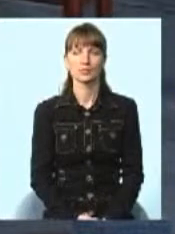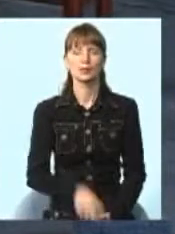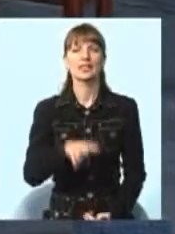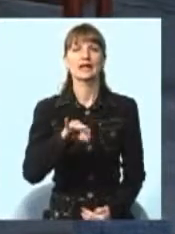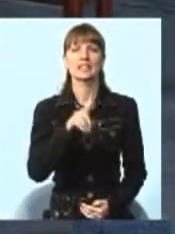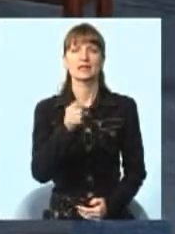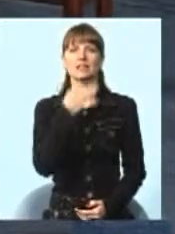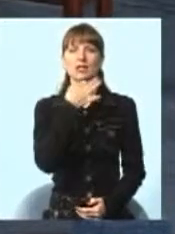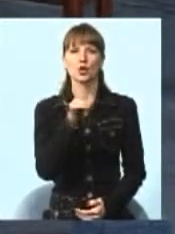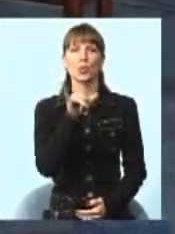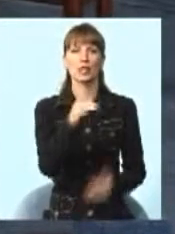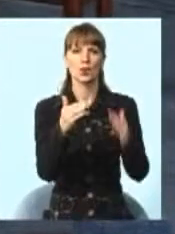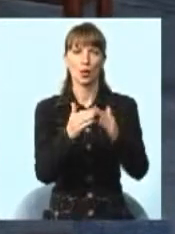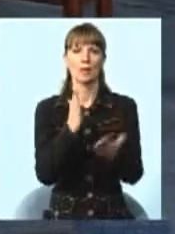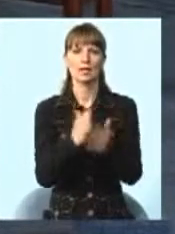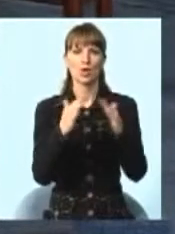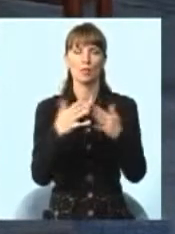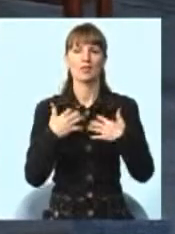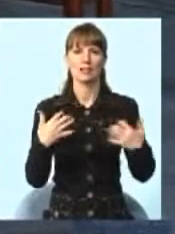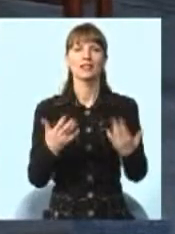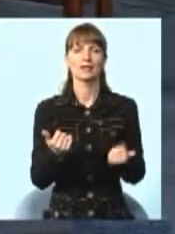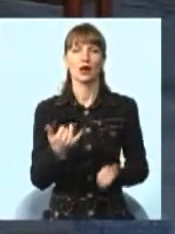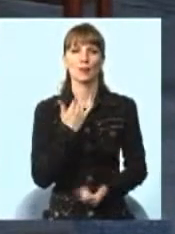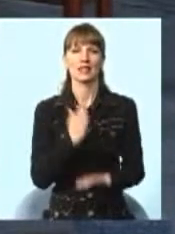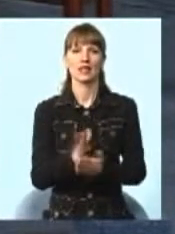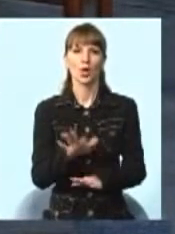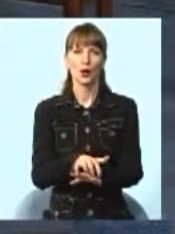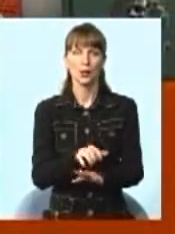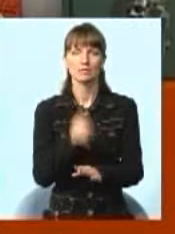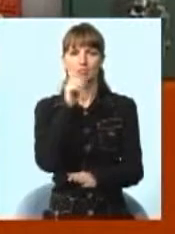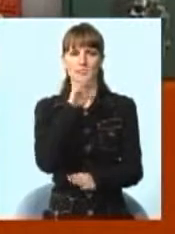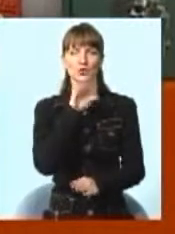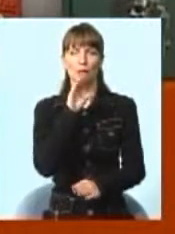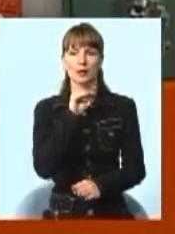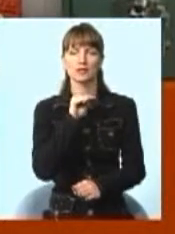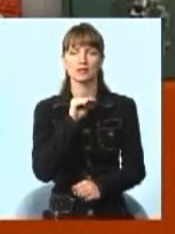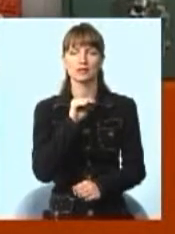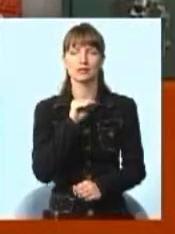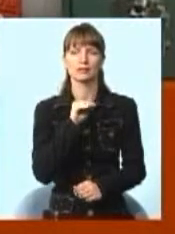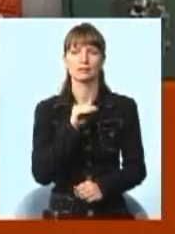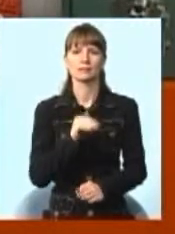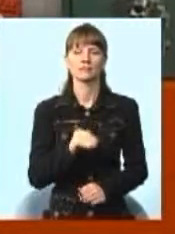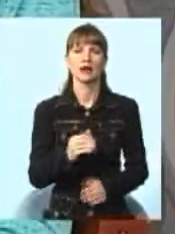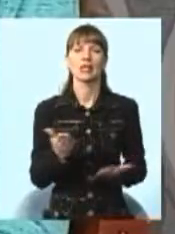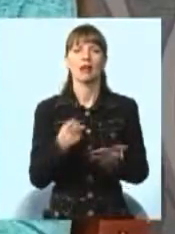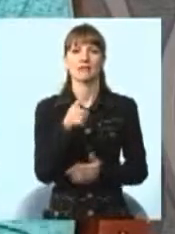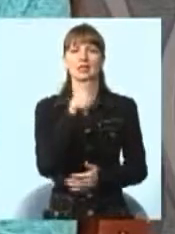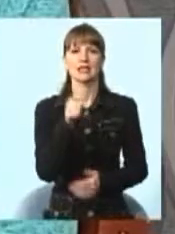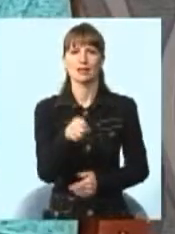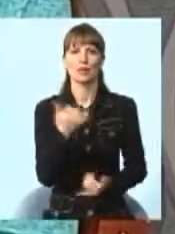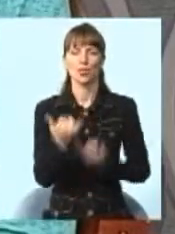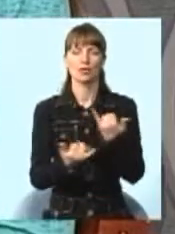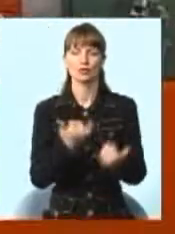Ліза, а скажи, а в тебе є вдома домашні тварини? Так, в мене є котик та маленька собачка Герберт та Чарлик. Як ти за ними